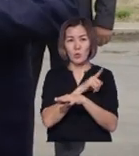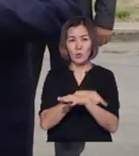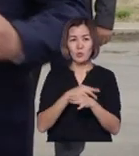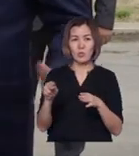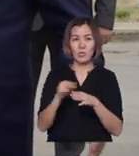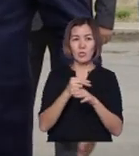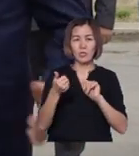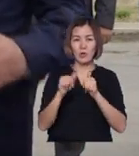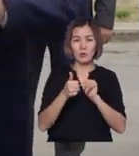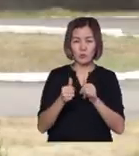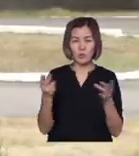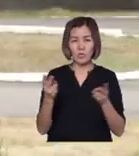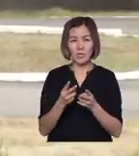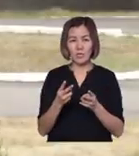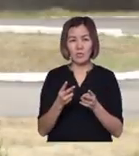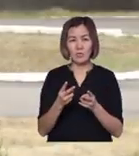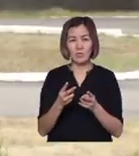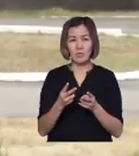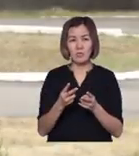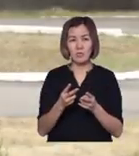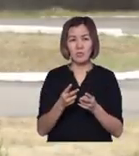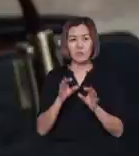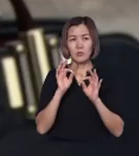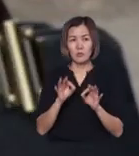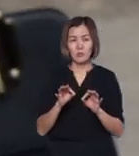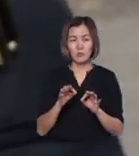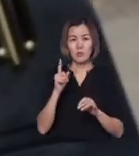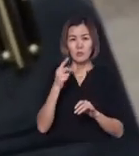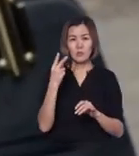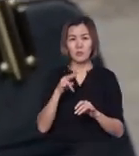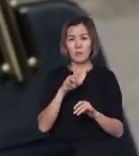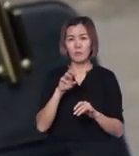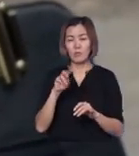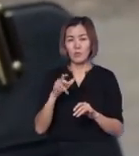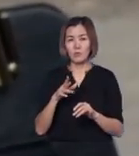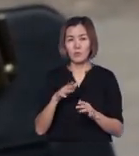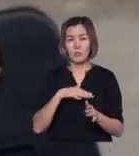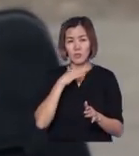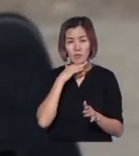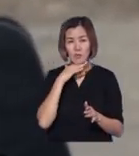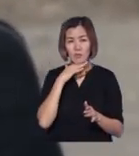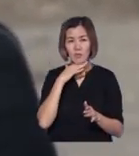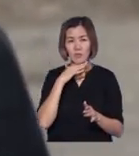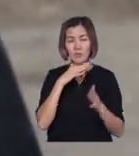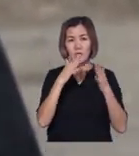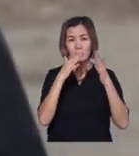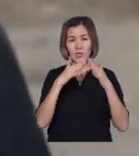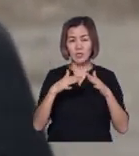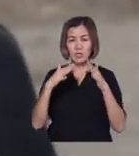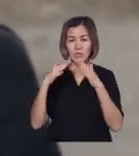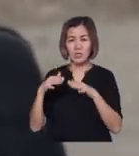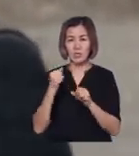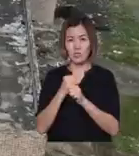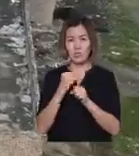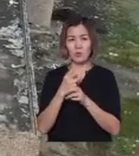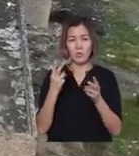усилит, ауыстыратын жерін ауыстырып, крышаны жауып алу керек. Дұрыс қой. Дұрыс. 120 миллион саған ол жетеді ғой. Соған ғана жетеді. Крышаңа. Сондықтан соны жасап